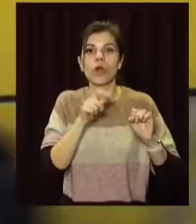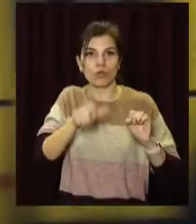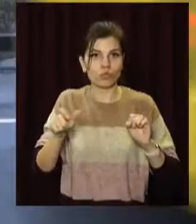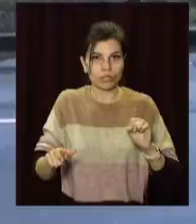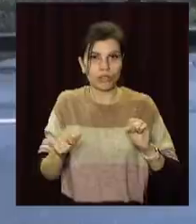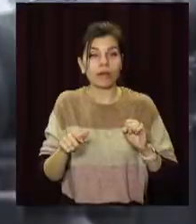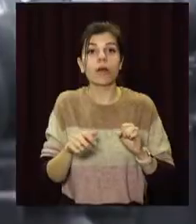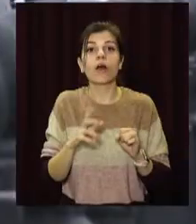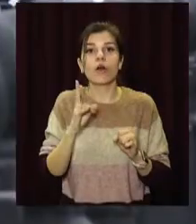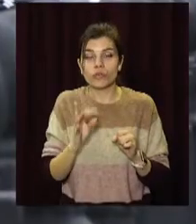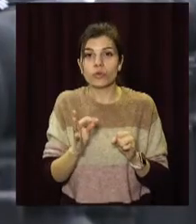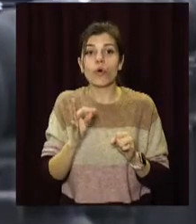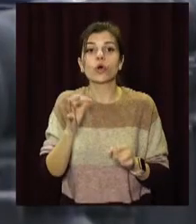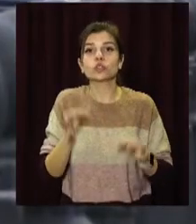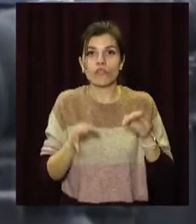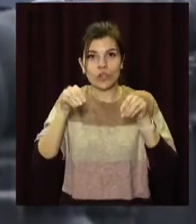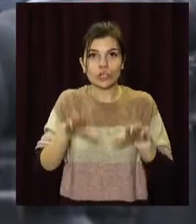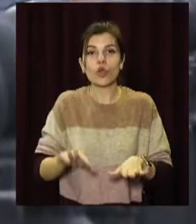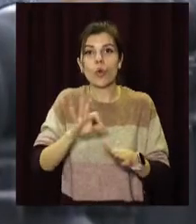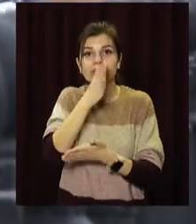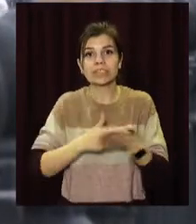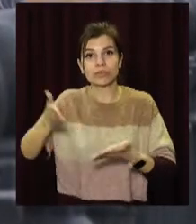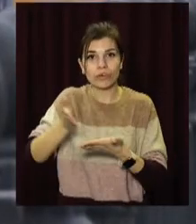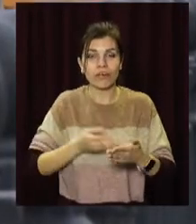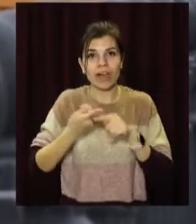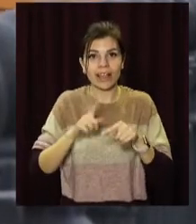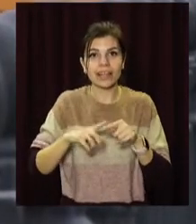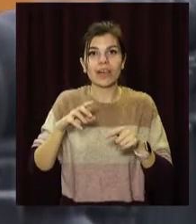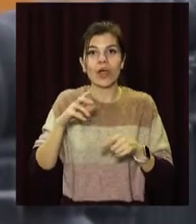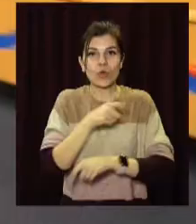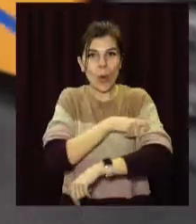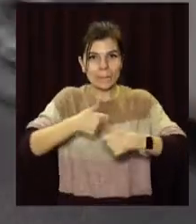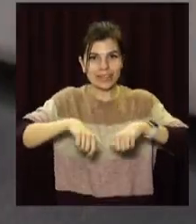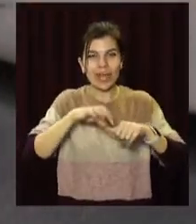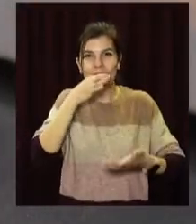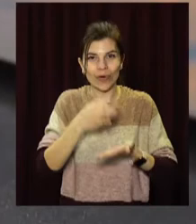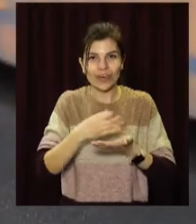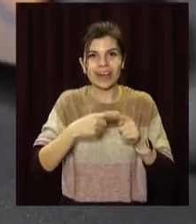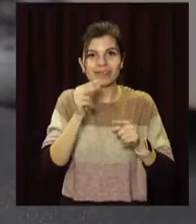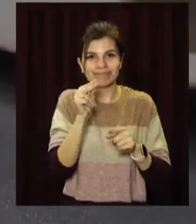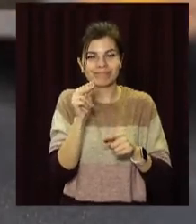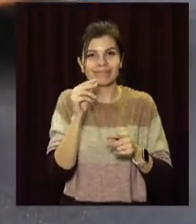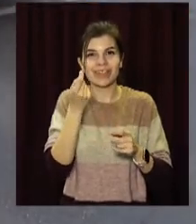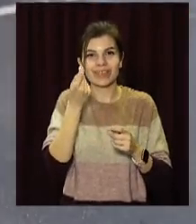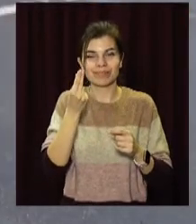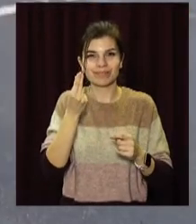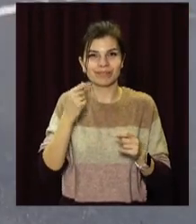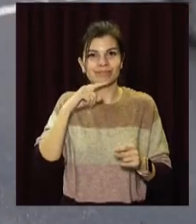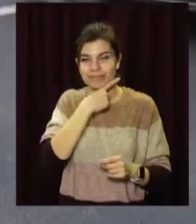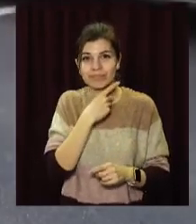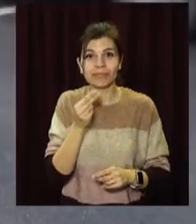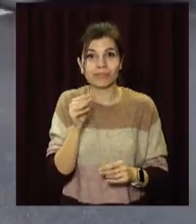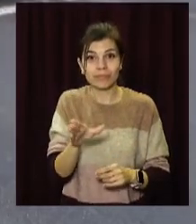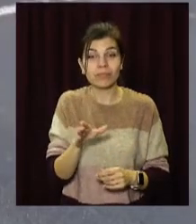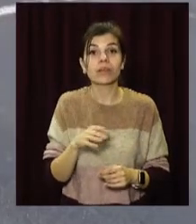пільговиків. Наразі судове рішення про скасування постанови комісії з питань техногенно-екологічної безпеки та